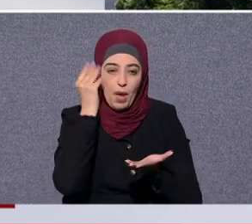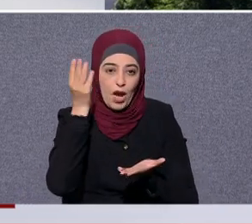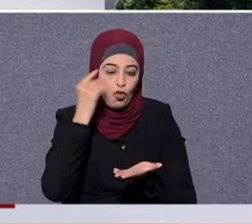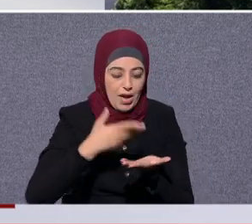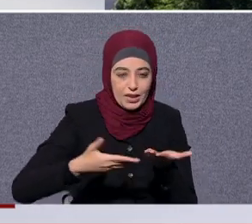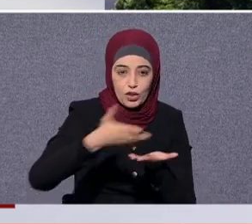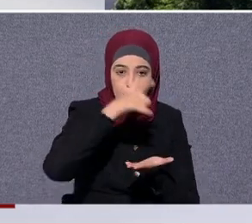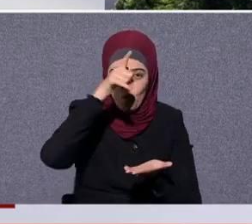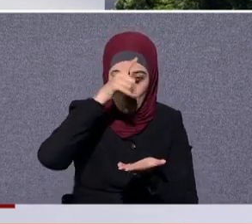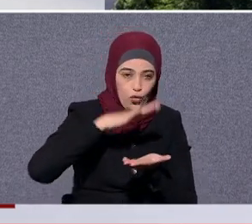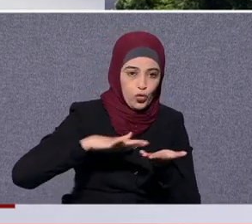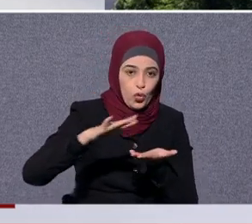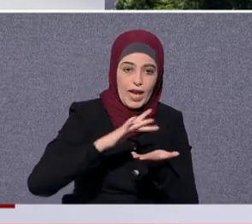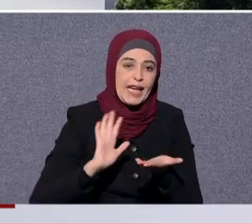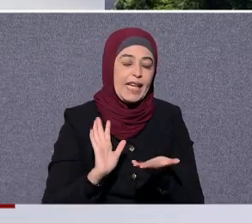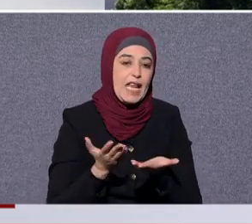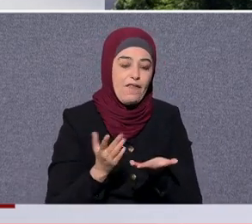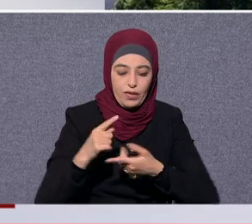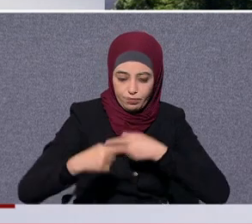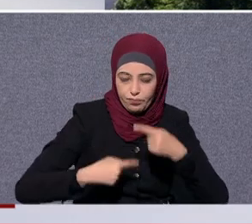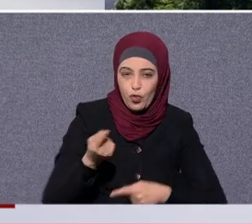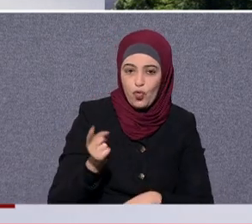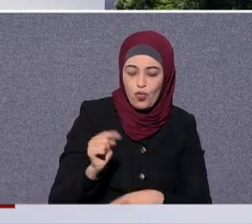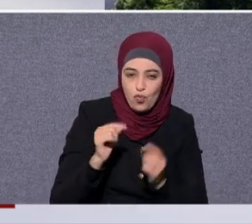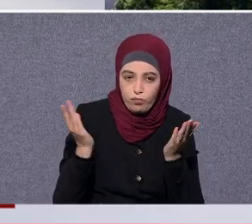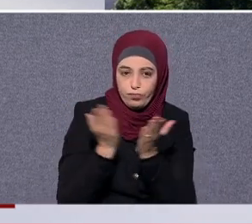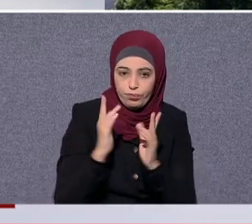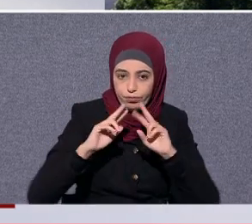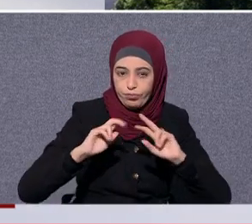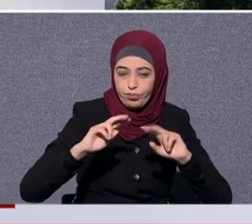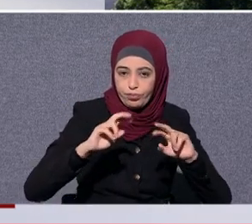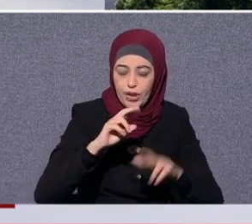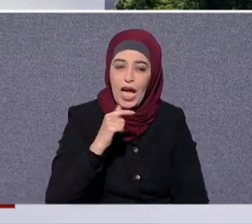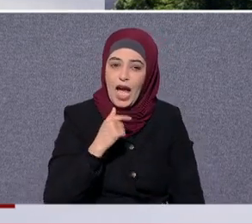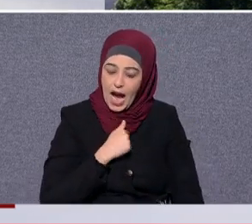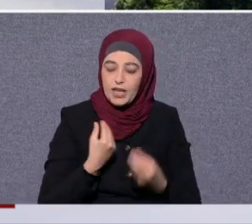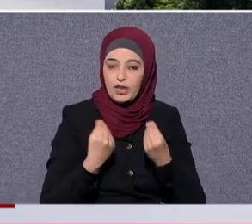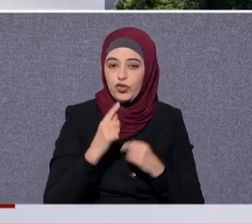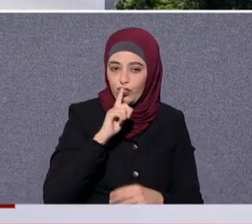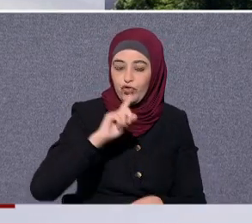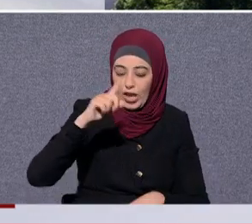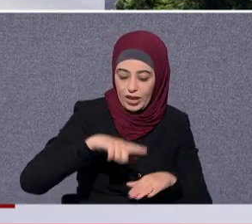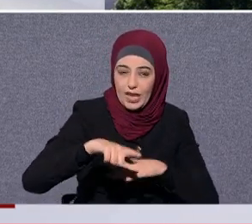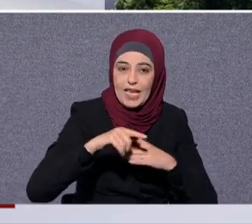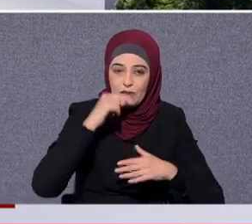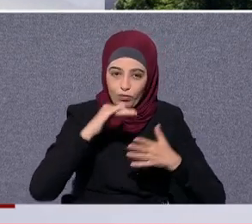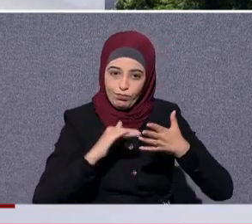الساحة الأردنية أولا بأول، ونحن بصدد